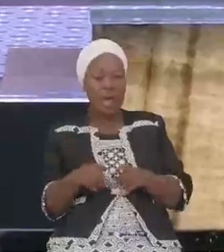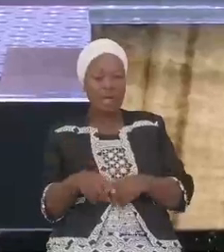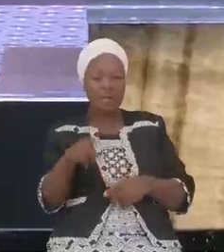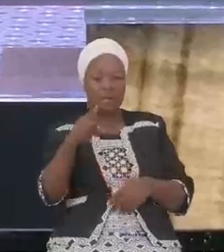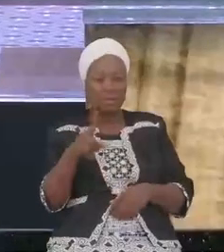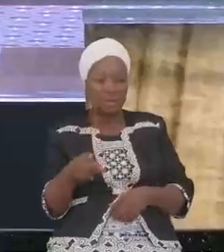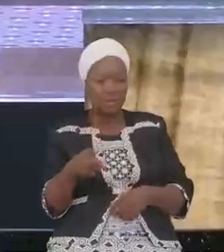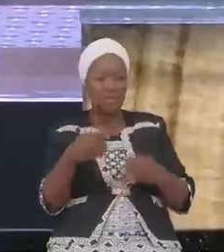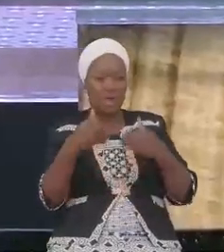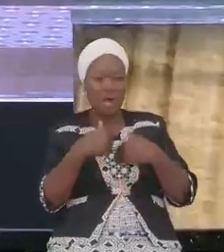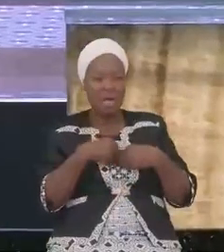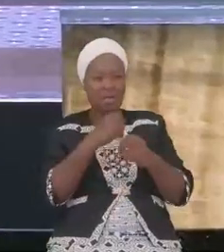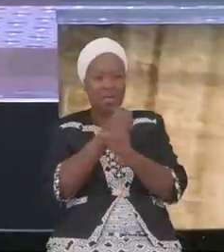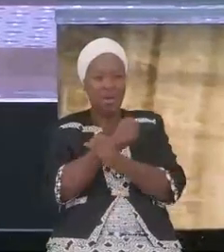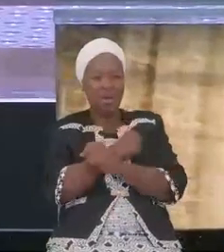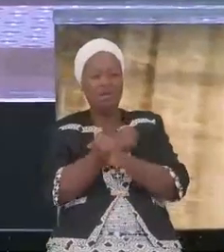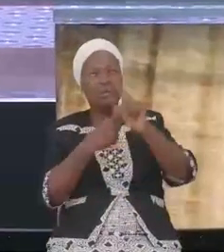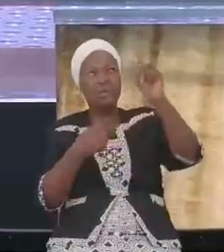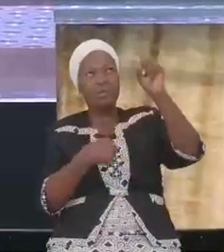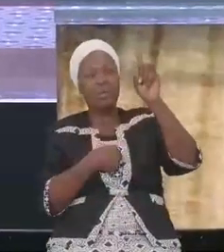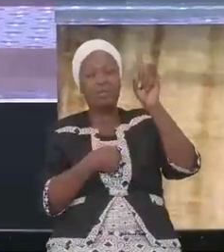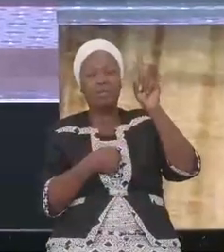comme tu m'as aimé.